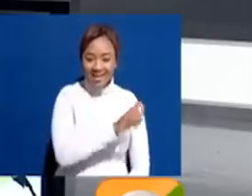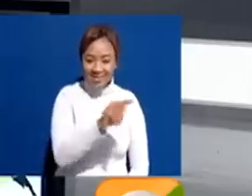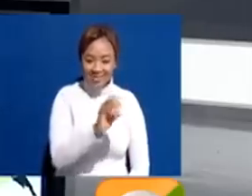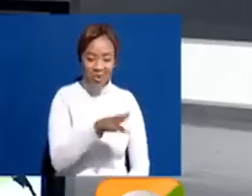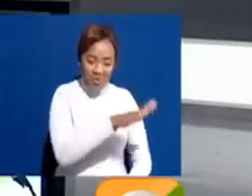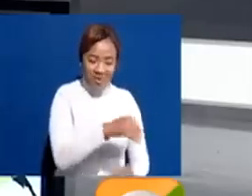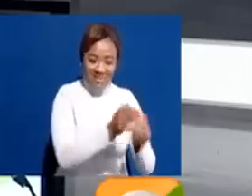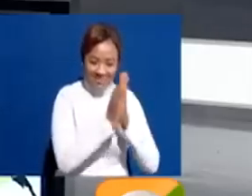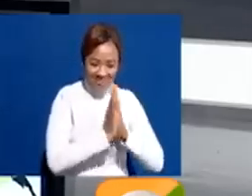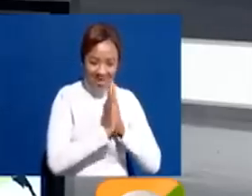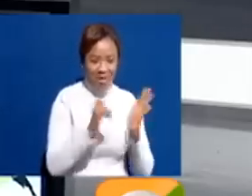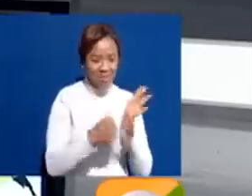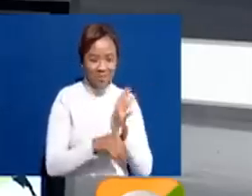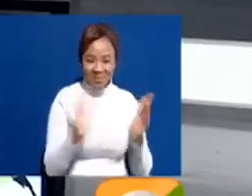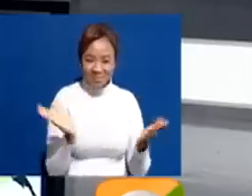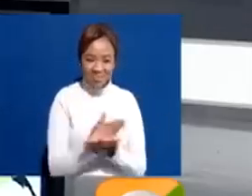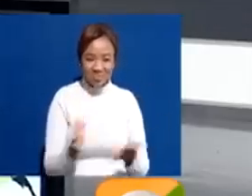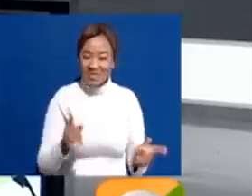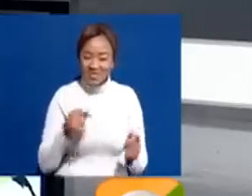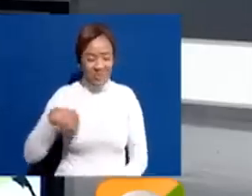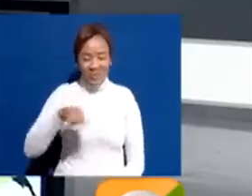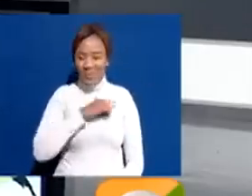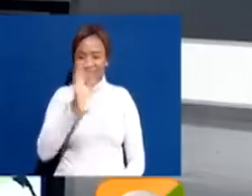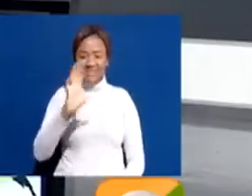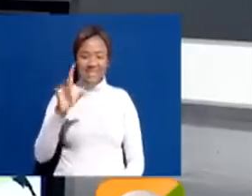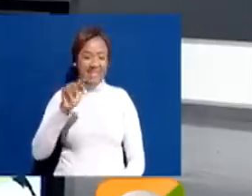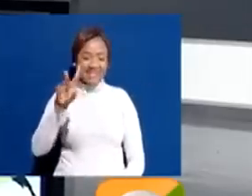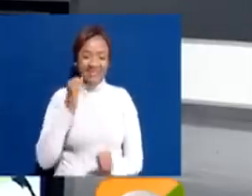shida zote. Kwa hivyo tuko sawa. Kwa hiyo tuko sawa.